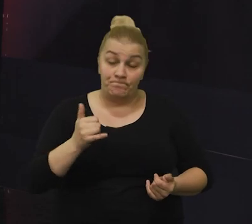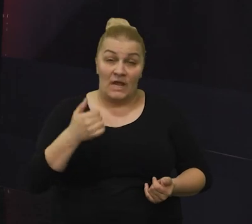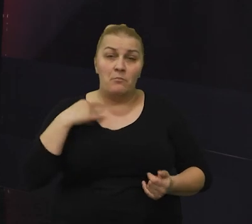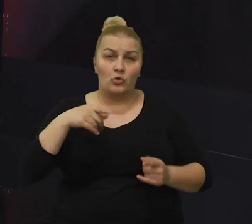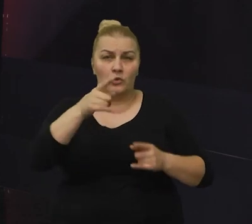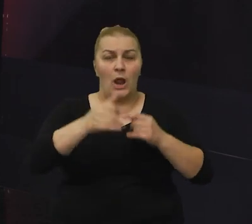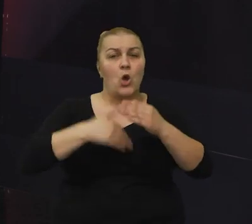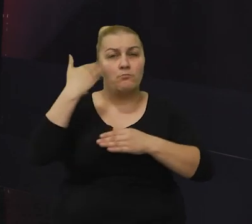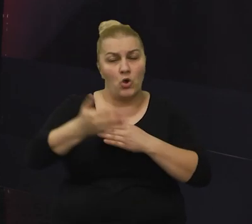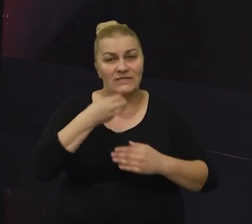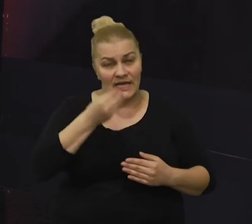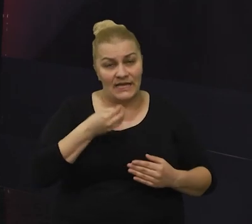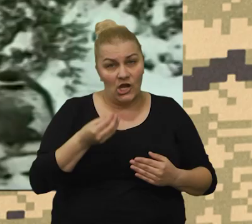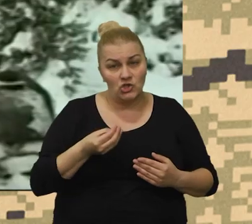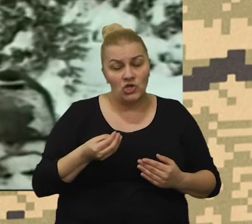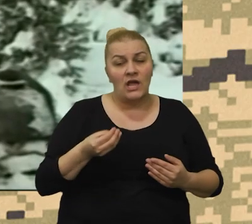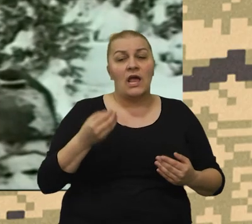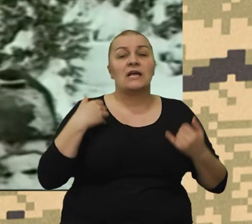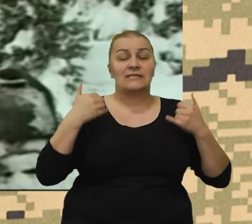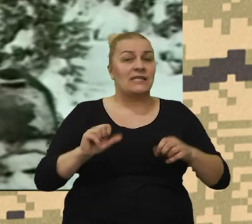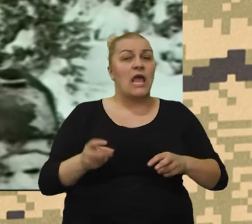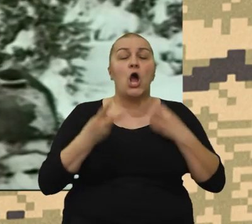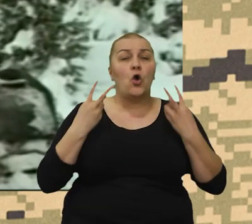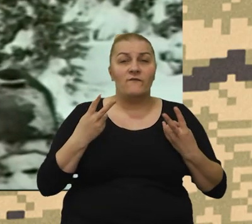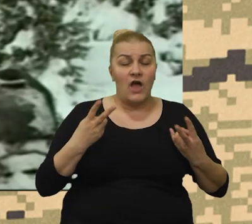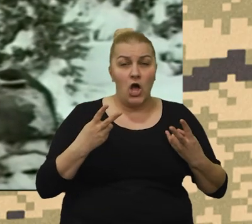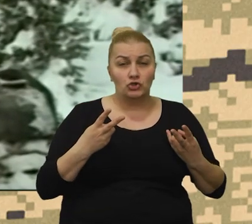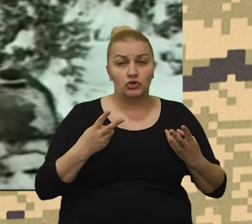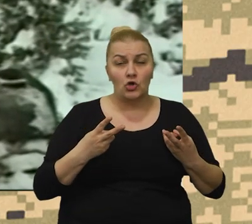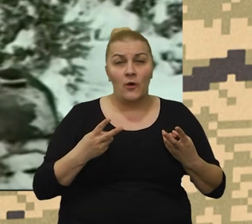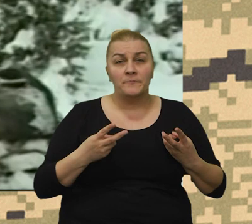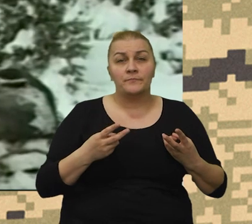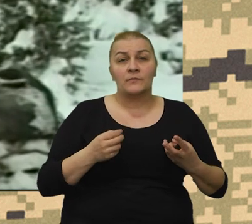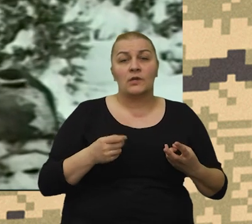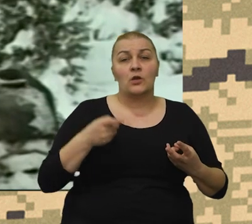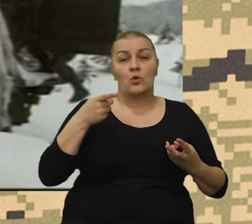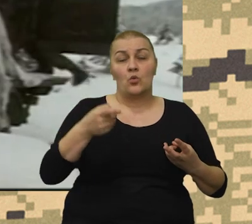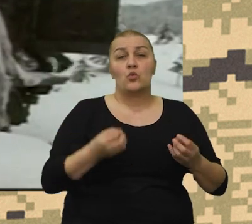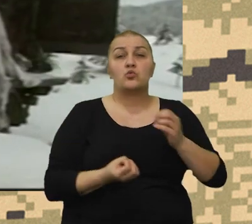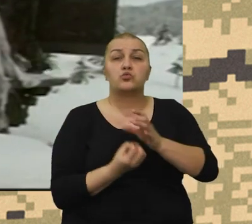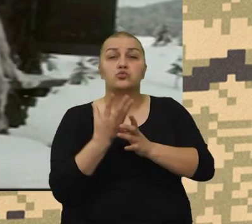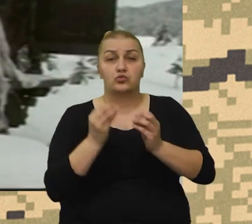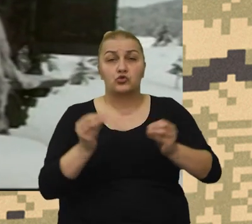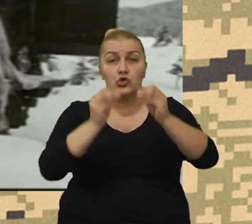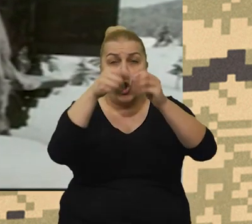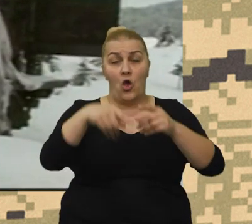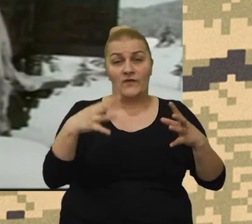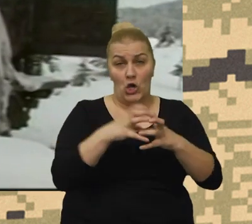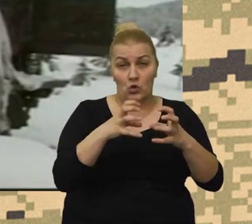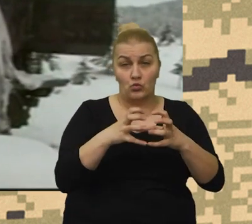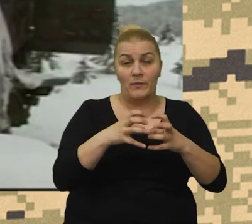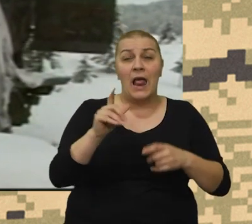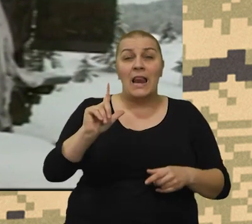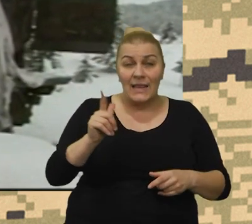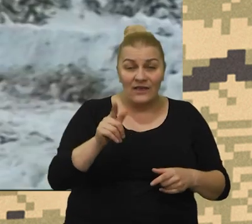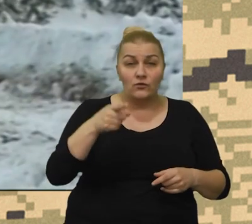ja malo posao, ali moramo sad, jako je bitno, ustroj operativne grupe